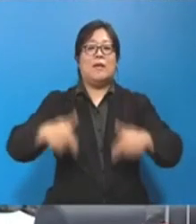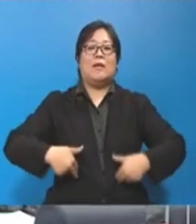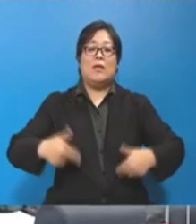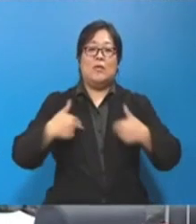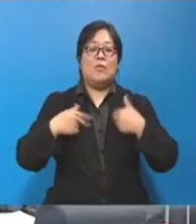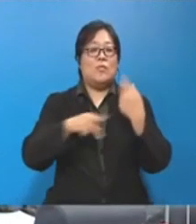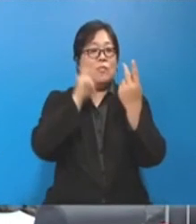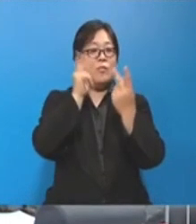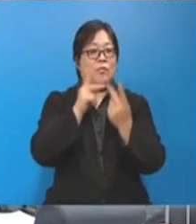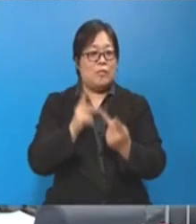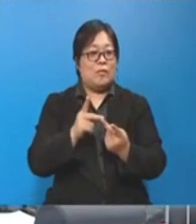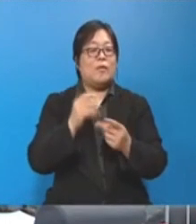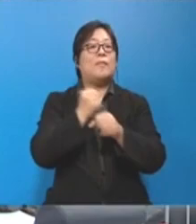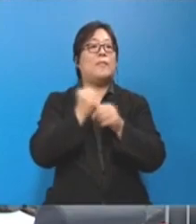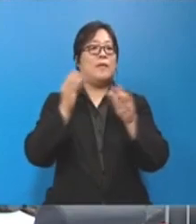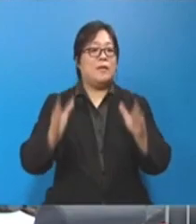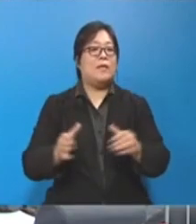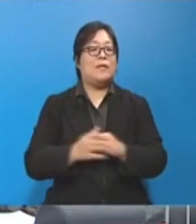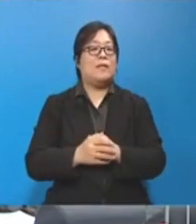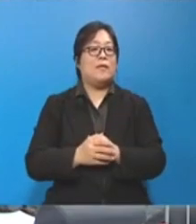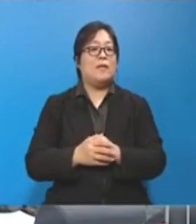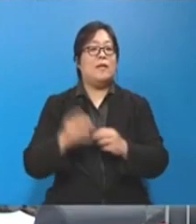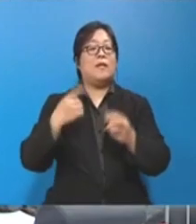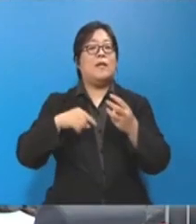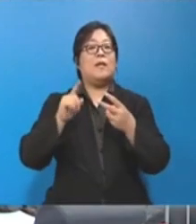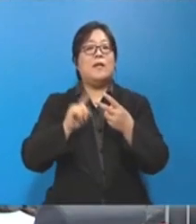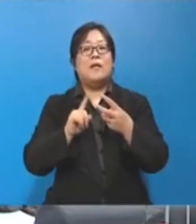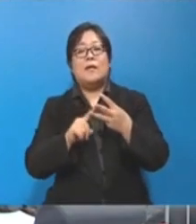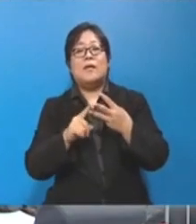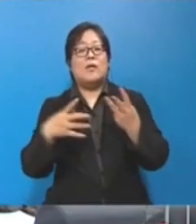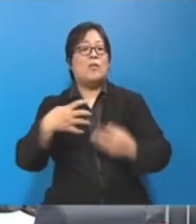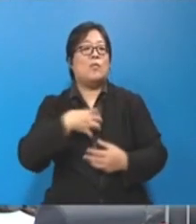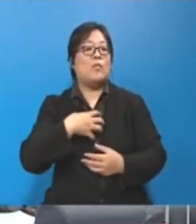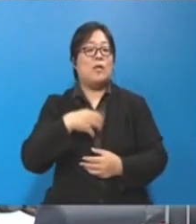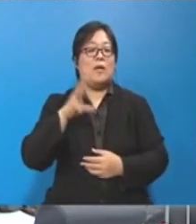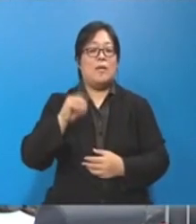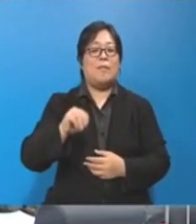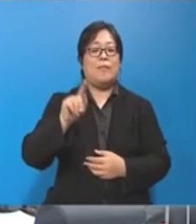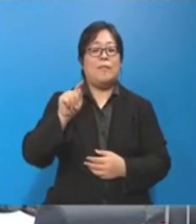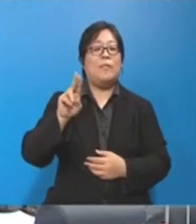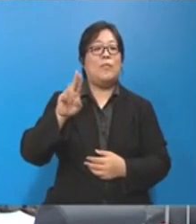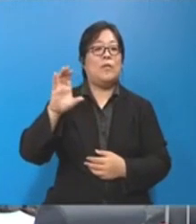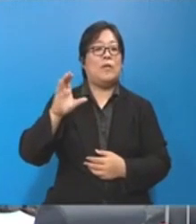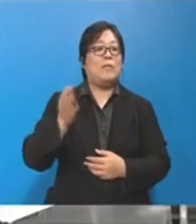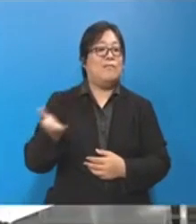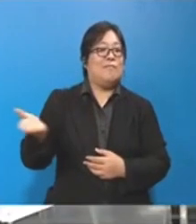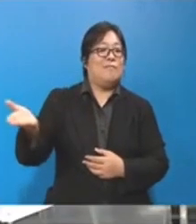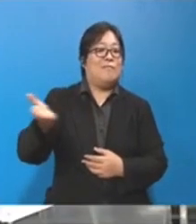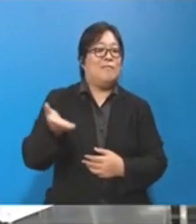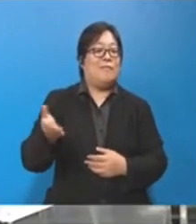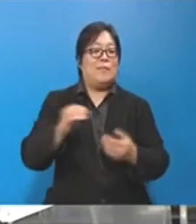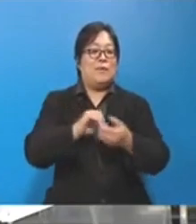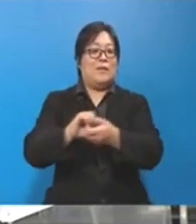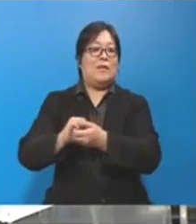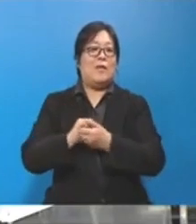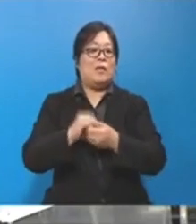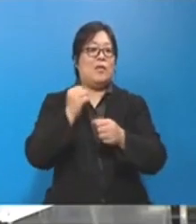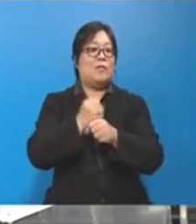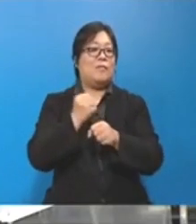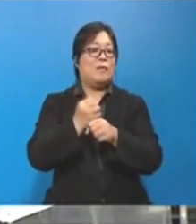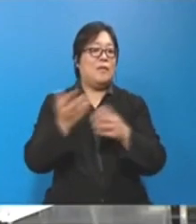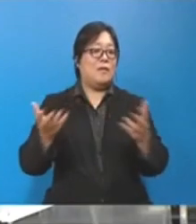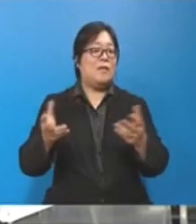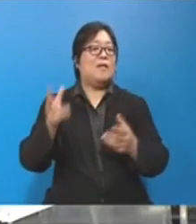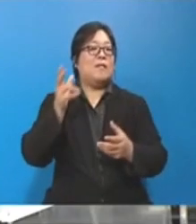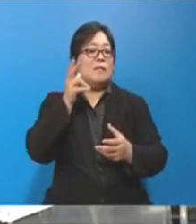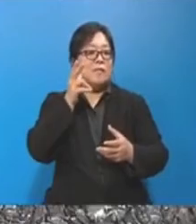hidup yang memadai untuk pekerja yang terakhir adalah rumut dan daripada MC Ussy mereka merupakan kesatuan sekerja yang